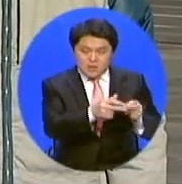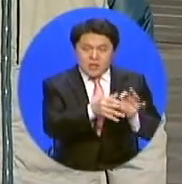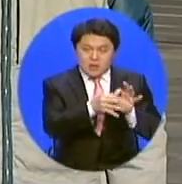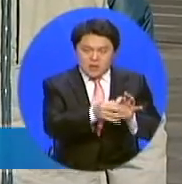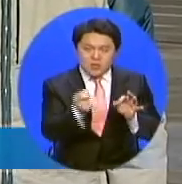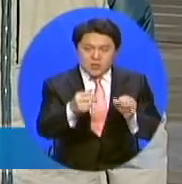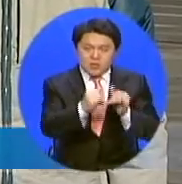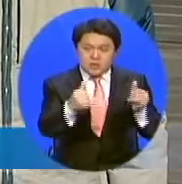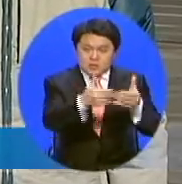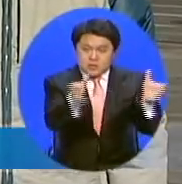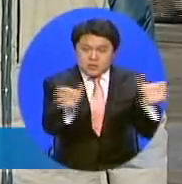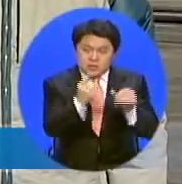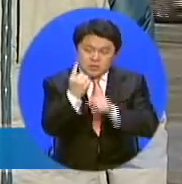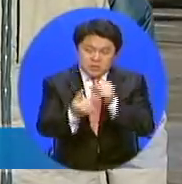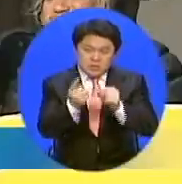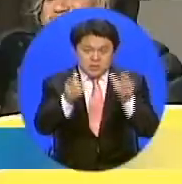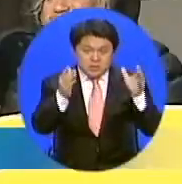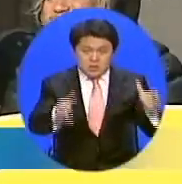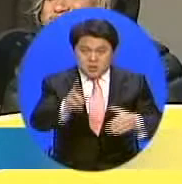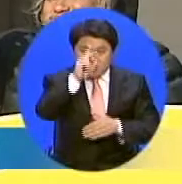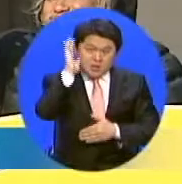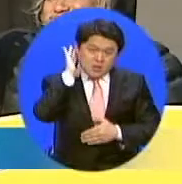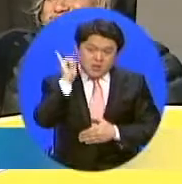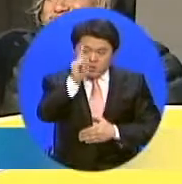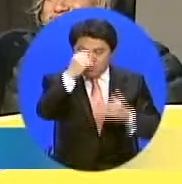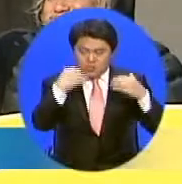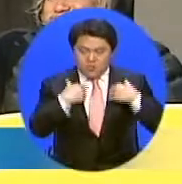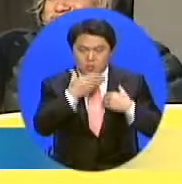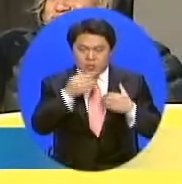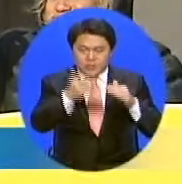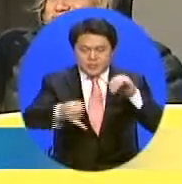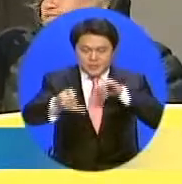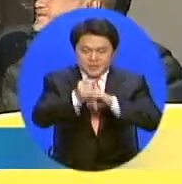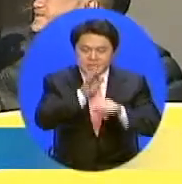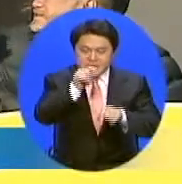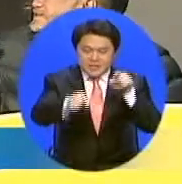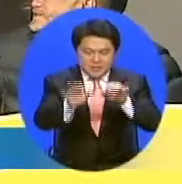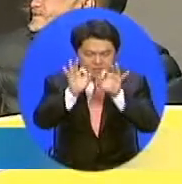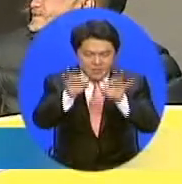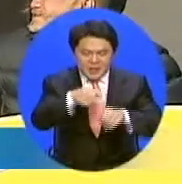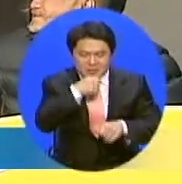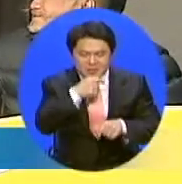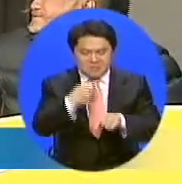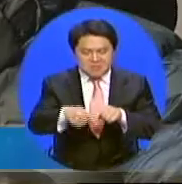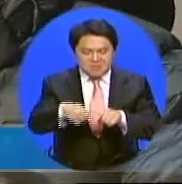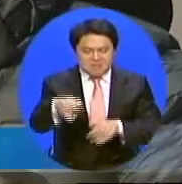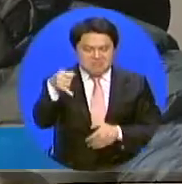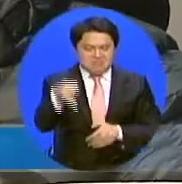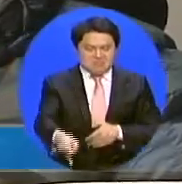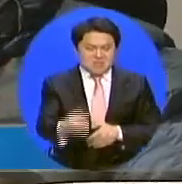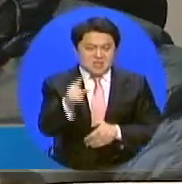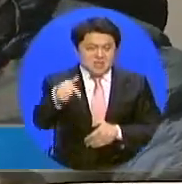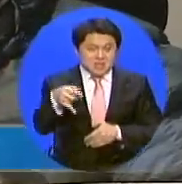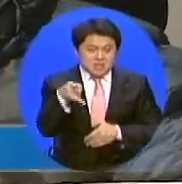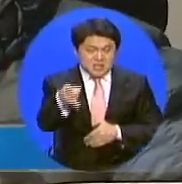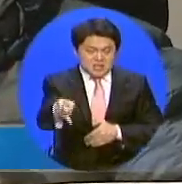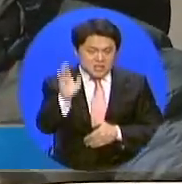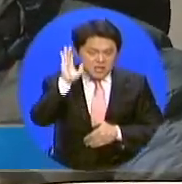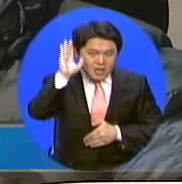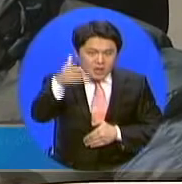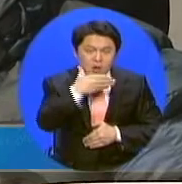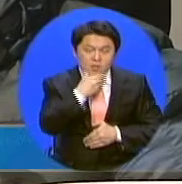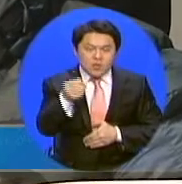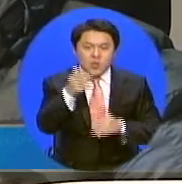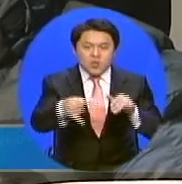시민단체는 지난 1년 동안 박근혜 정부의 복지공약 이행을 낙제점이라 평가하고 앞으로도 복지공약 이행을 촉구하는 결의대회